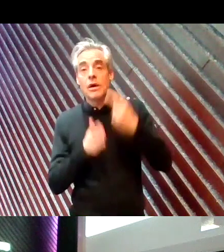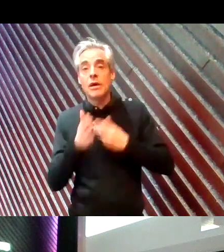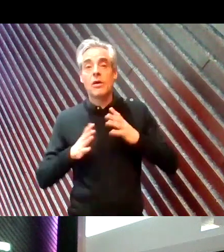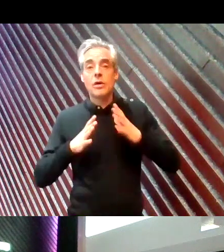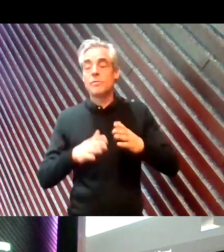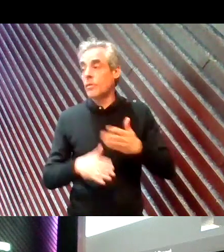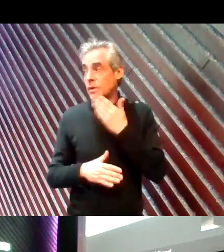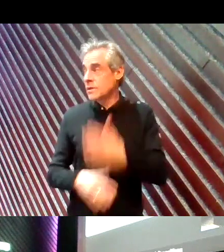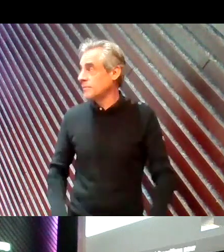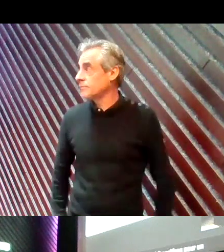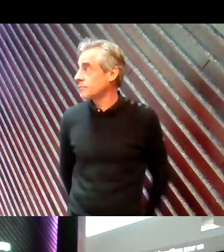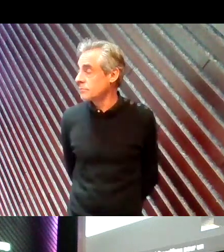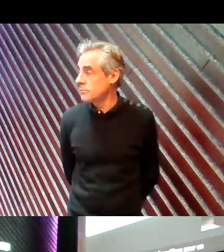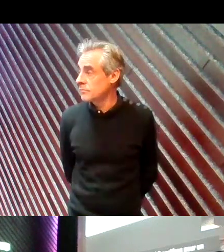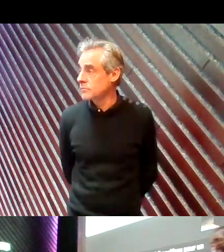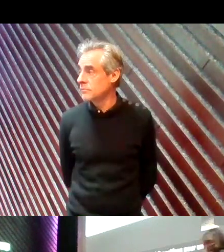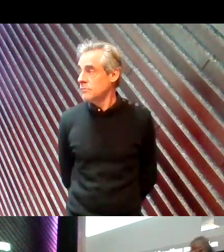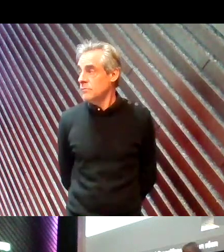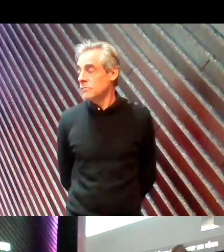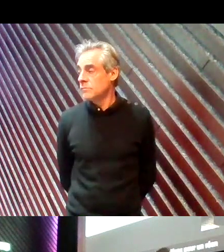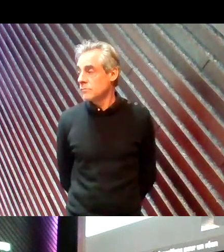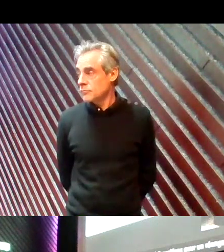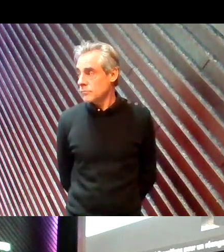Merci, Simon.